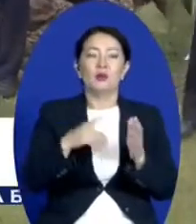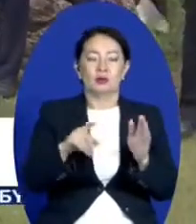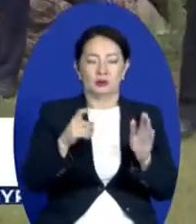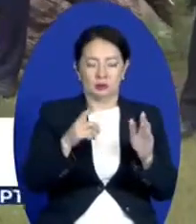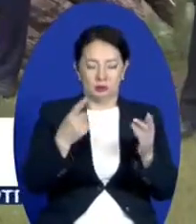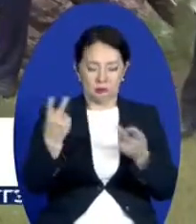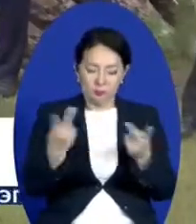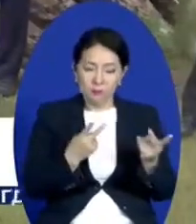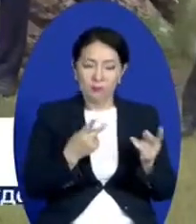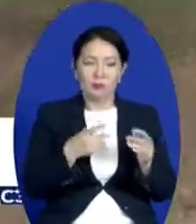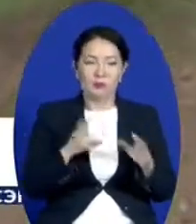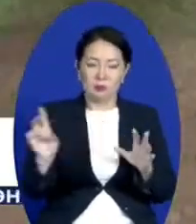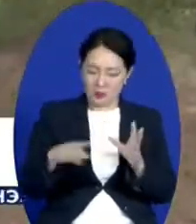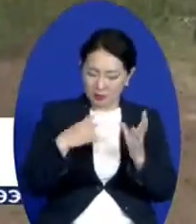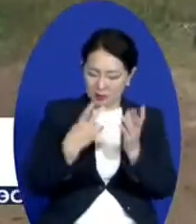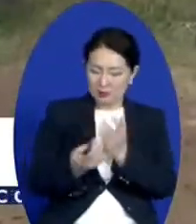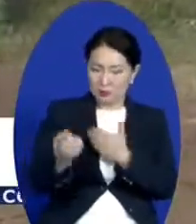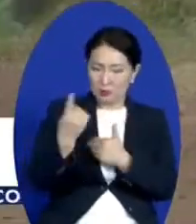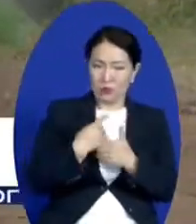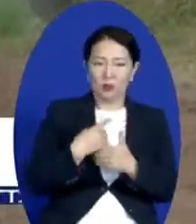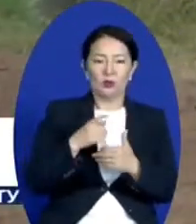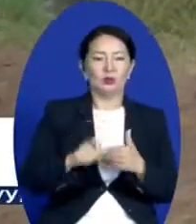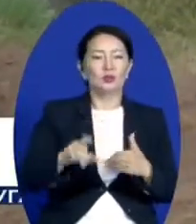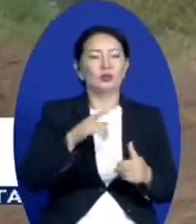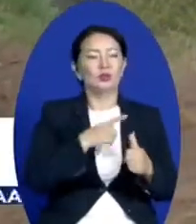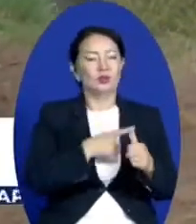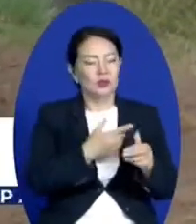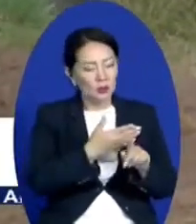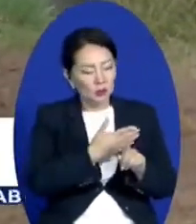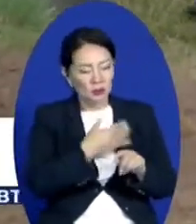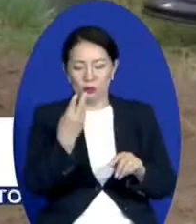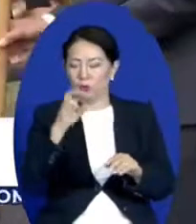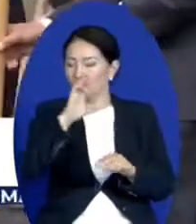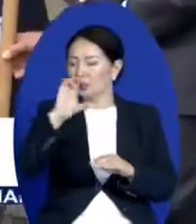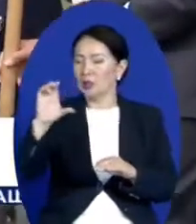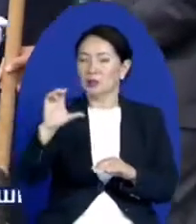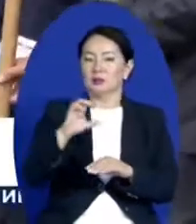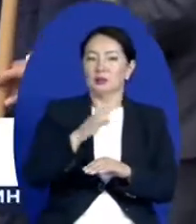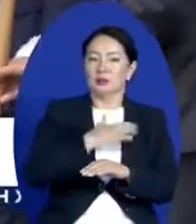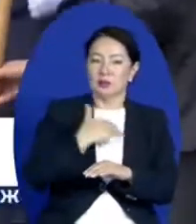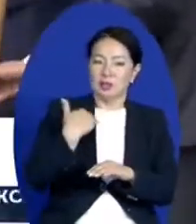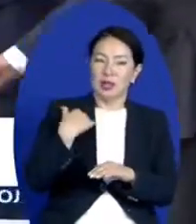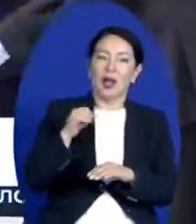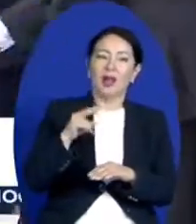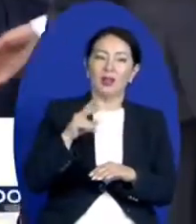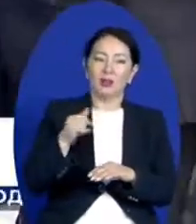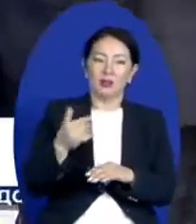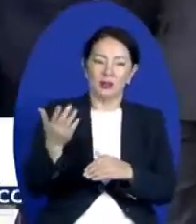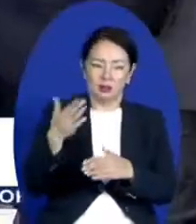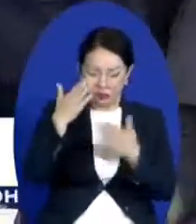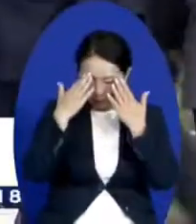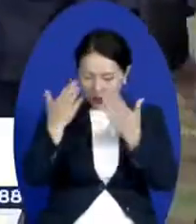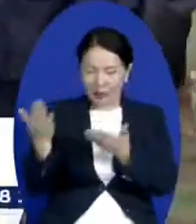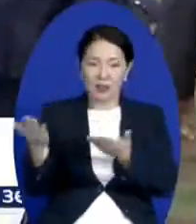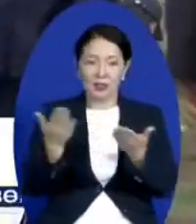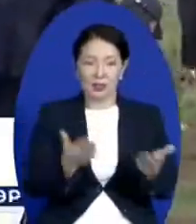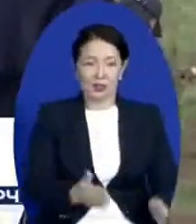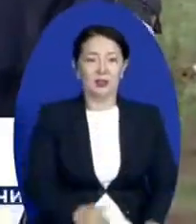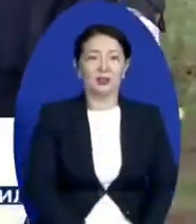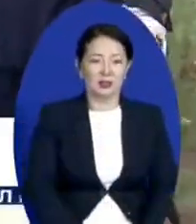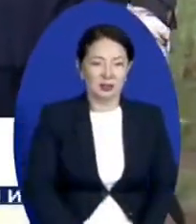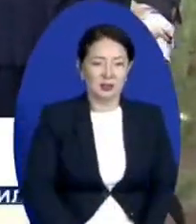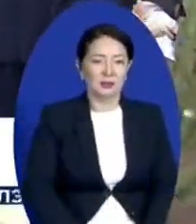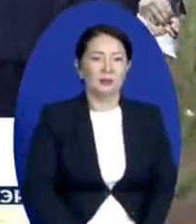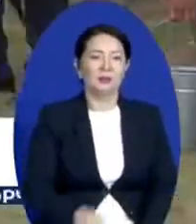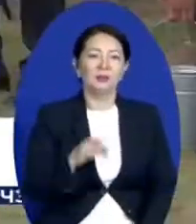дэмжин бидэнтэй нэгдэж байгаа ард түмнийхээ нэрийн өмнөөс нэгдсэн үндэсний байгууллагын ерөнхий нарийн бичгийн дарга Антони Гутершид талархал илэрхийлжээ.